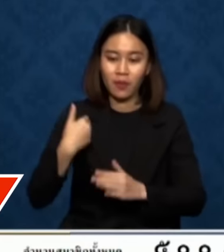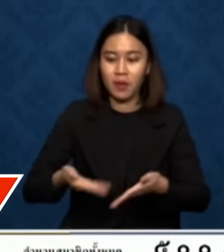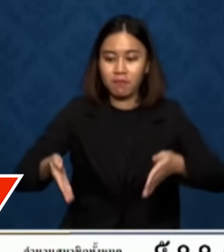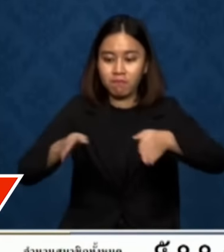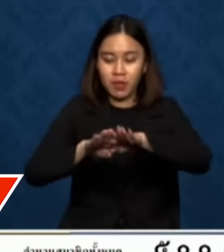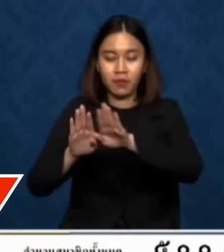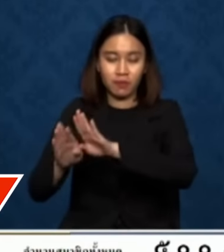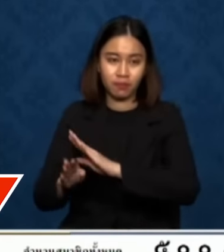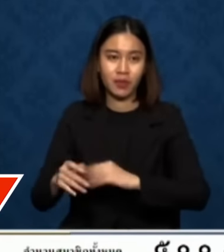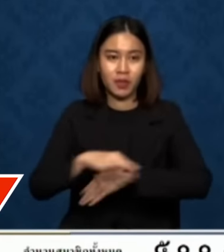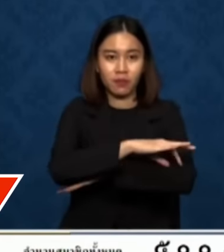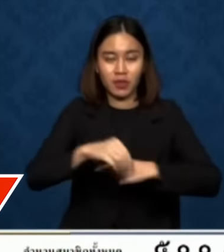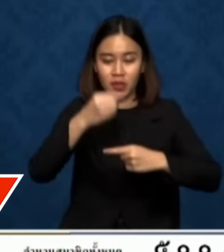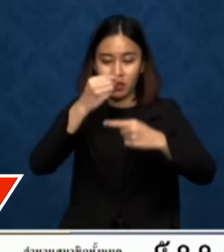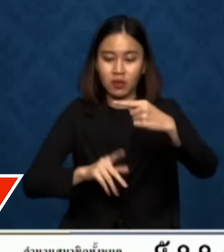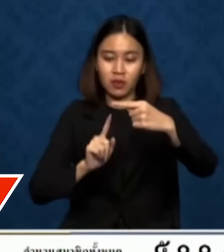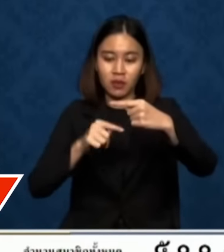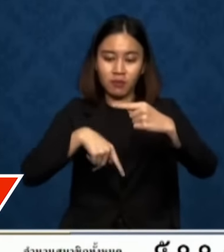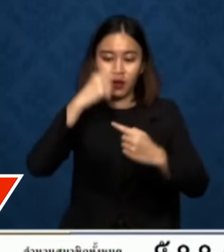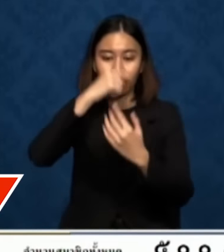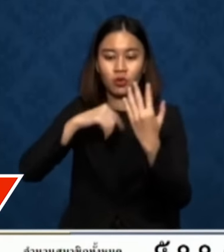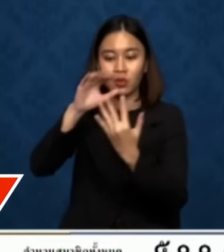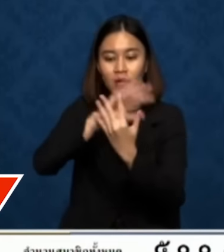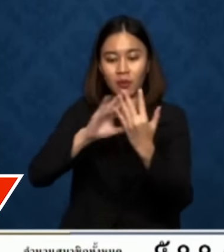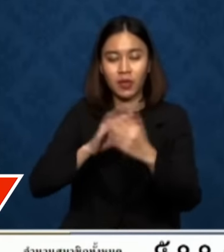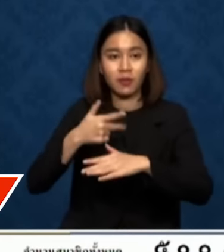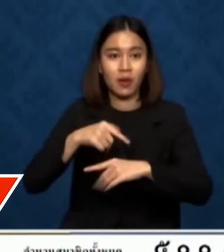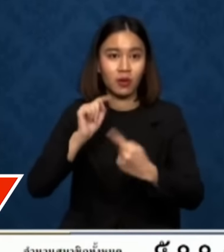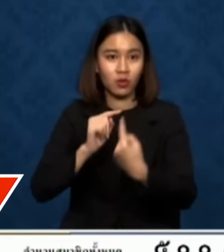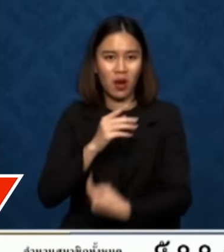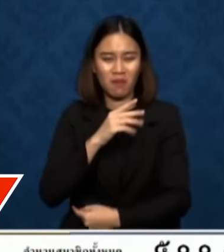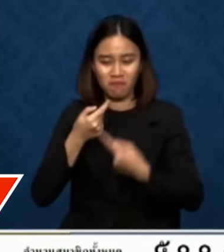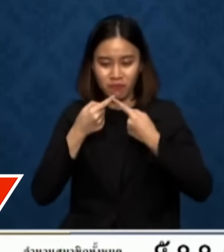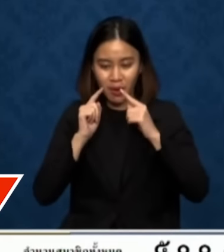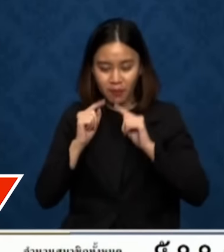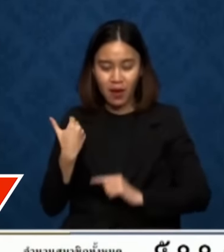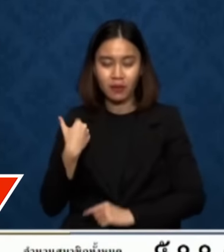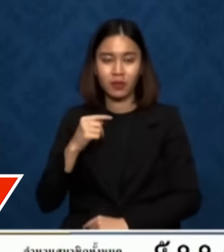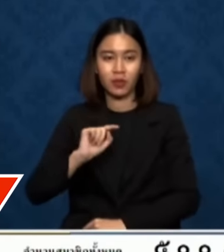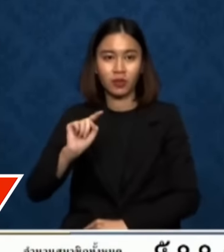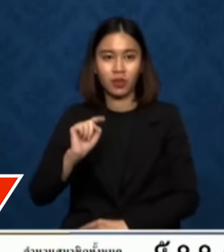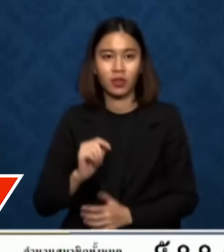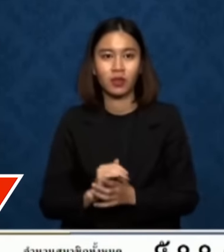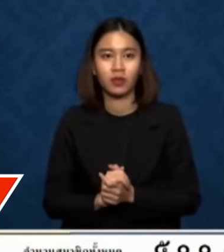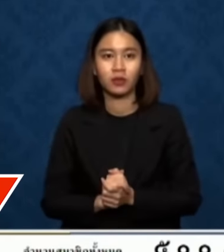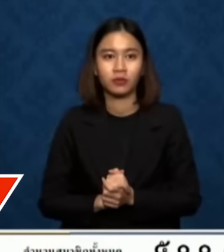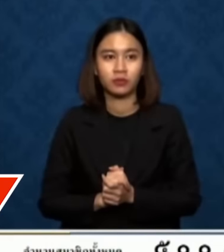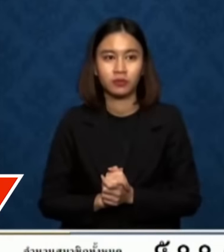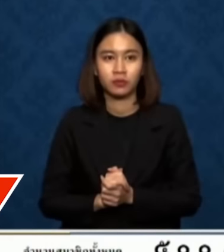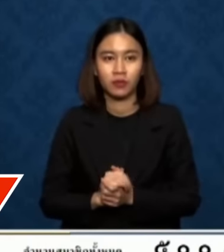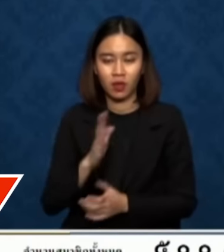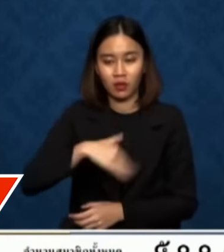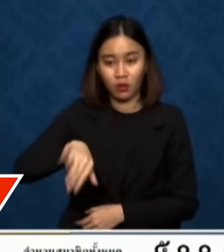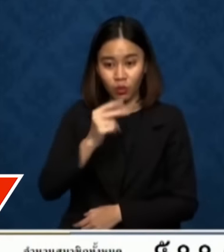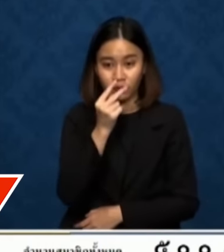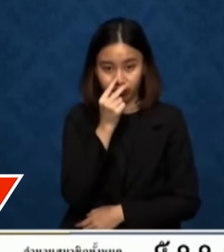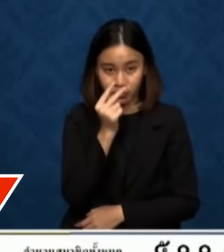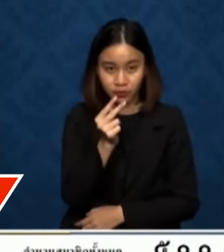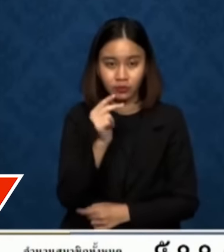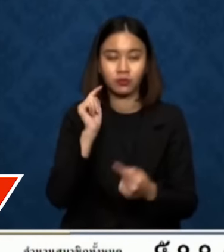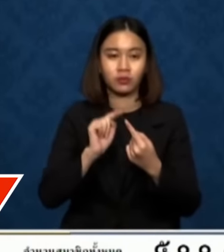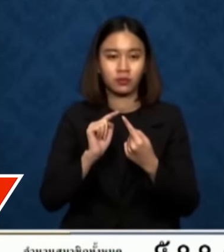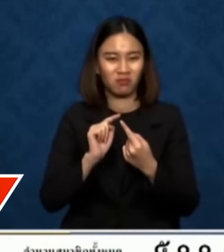ไปนับพันบัญชีในประเทศไทยนะคะท่านประธานคะบัญชีแปลกๆเหล่านี้เนี่ยพวกเราเห็นค่ะถึง